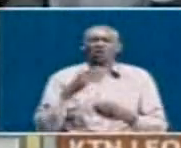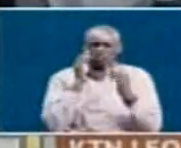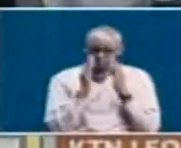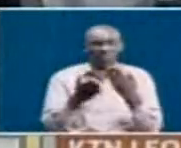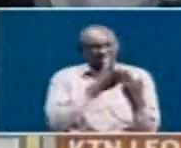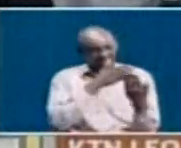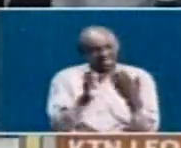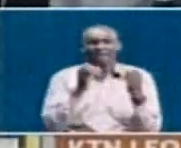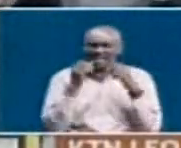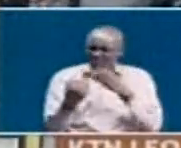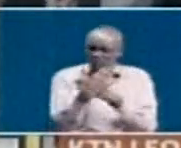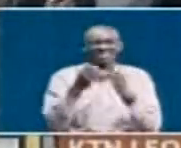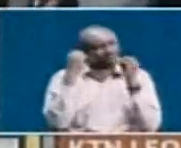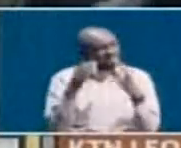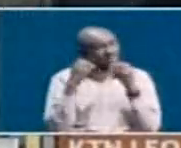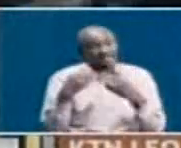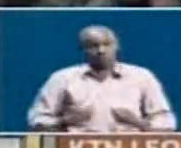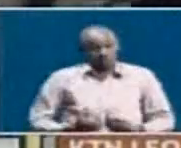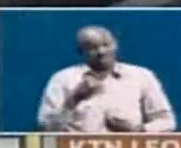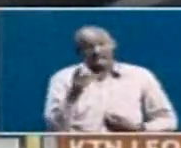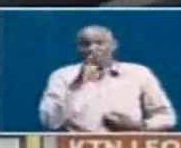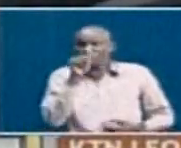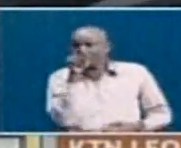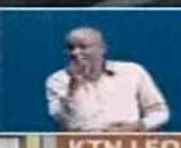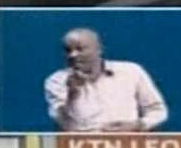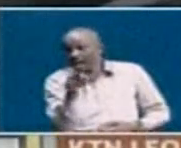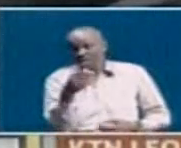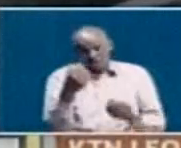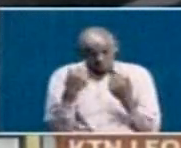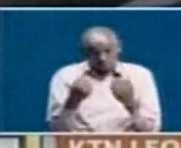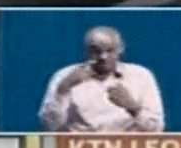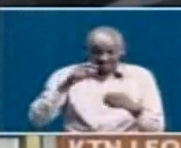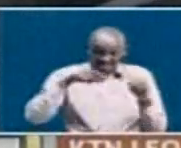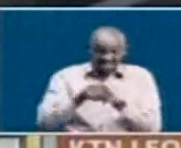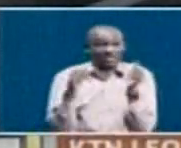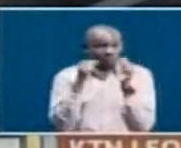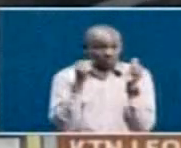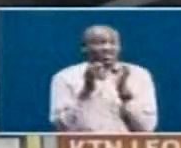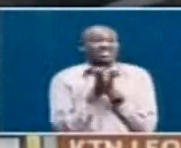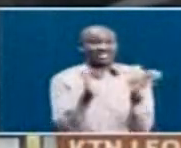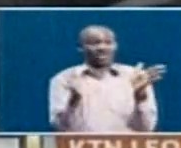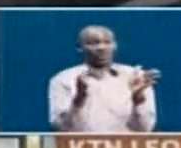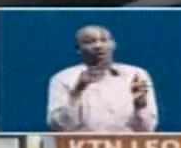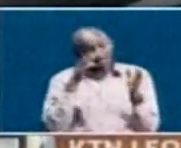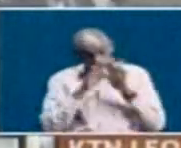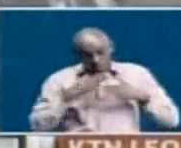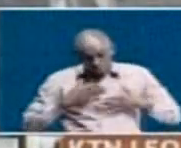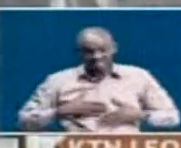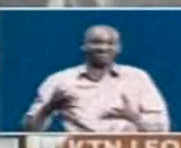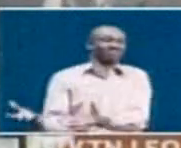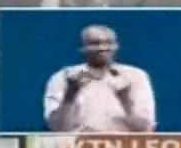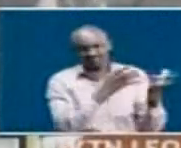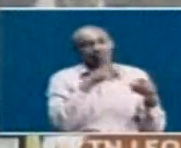kwa vijana wa eneo hilo la majengo. Kufuatia kisa hicho, vijana walivamia mochari ya Coast General na kuchukua mwili wake kwa